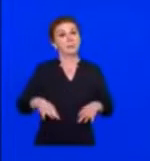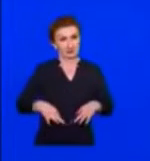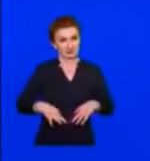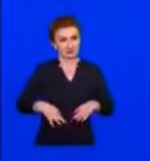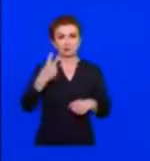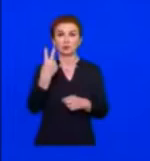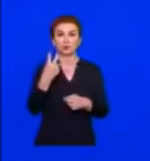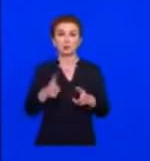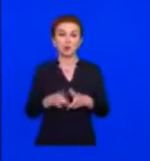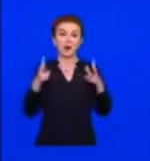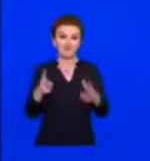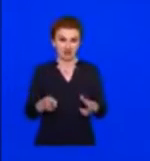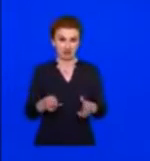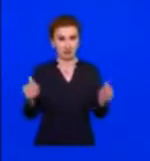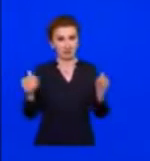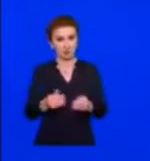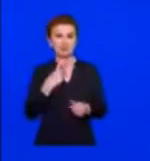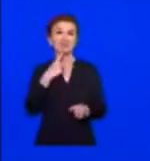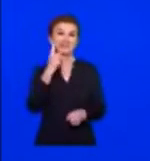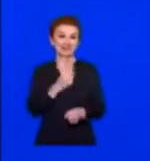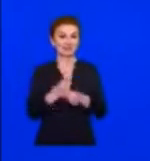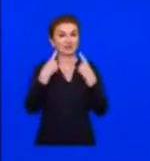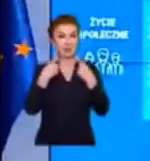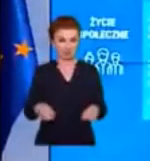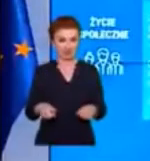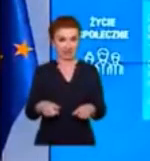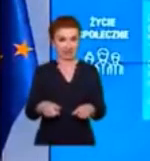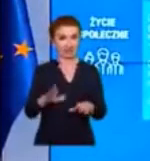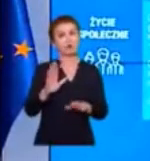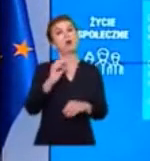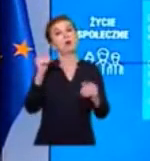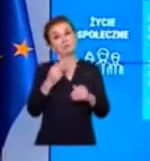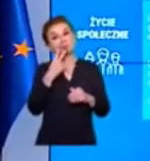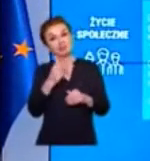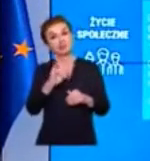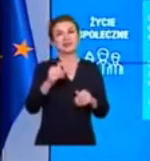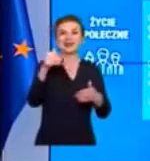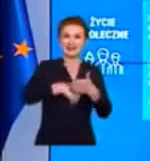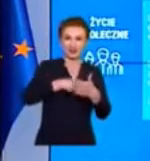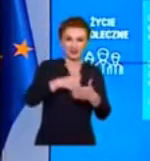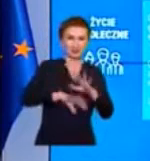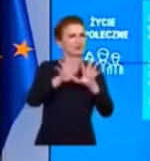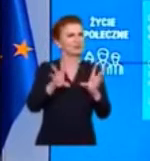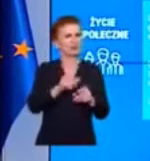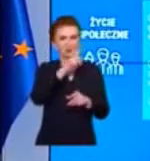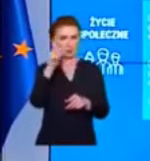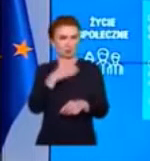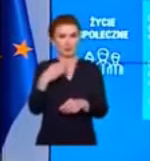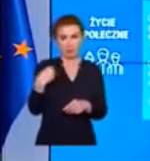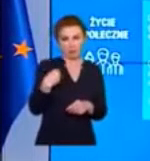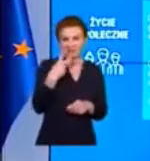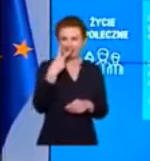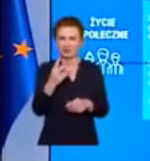możemy podjąć też odpowiedzialną decyzję, ponieważ widzimy, jak zachowaliśmy się my, społeczeństwo, ale także jak agresywny